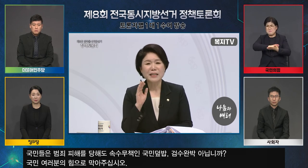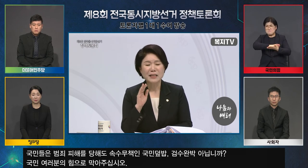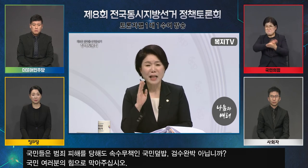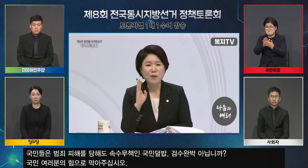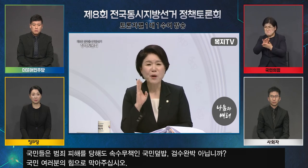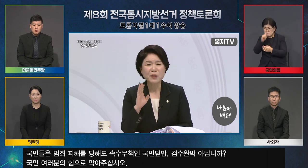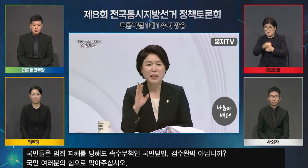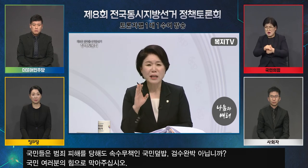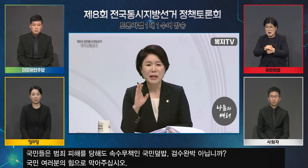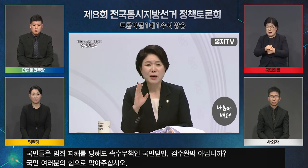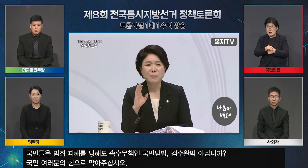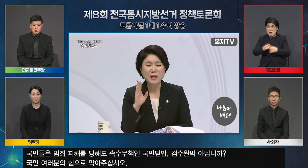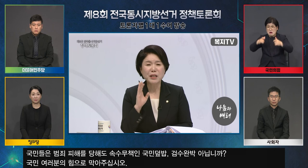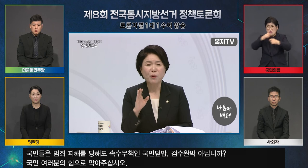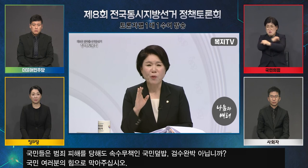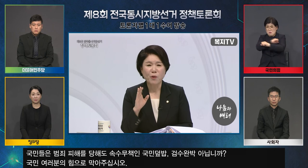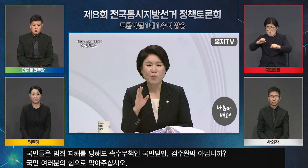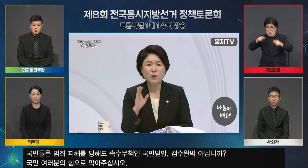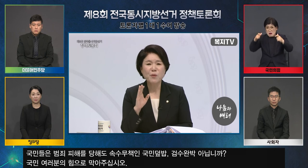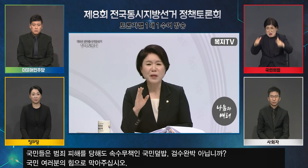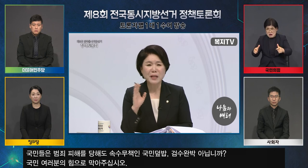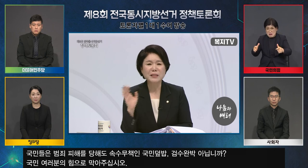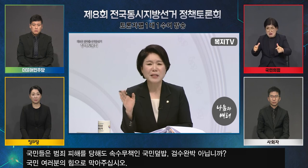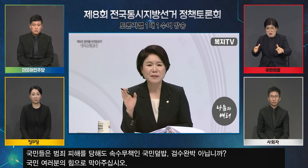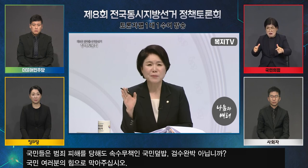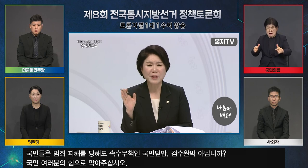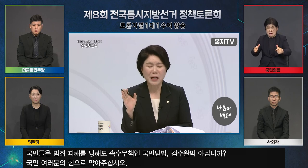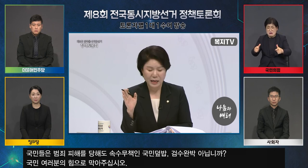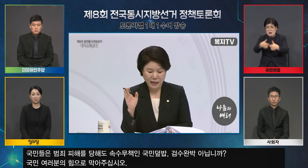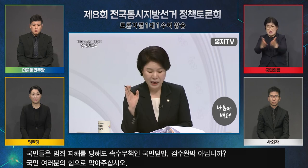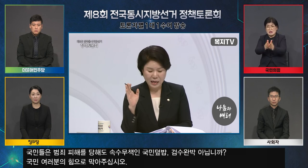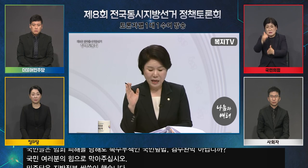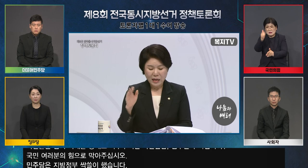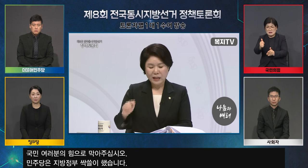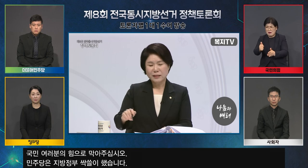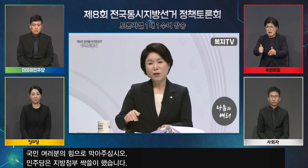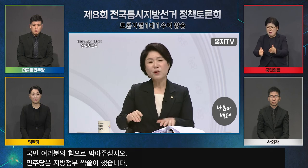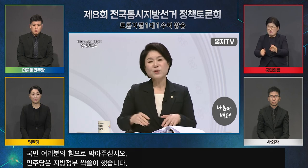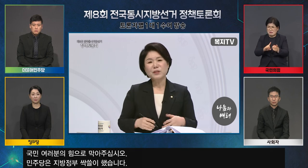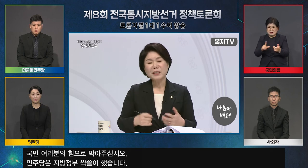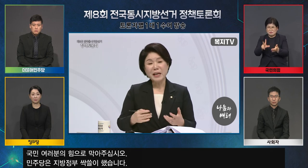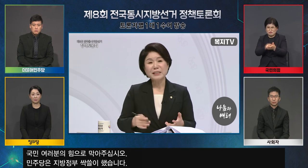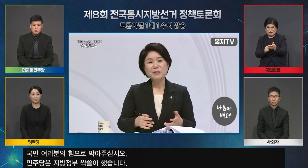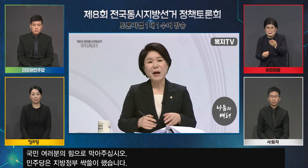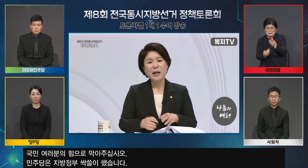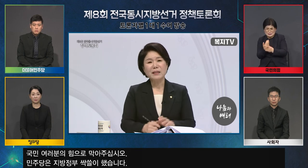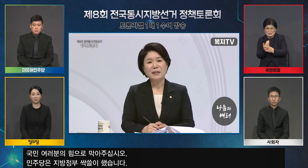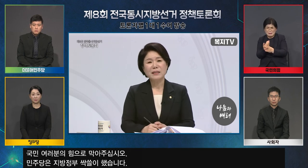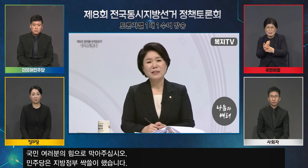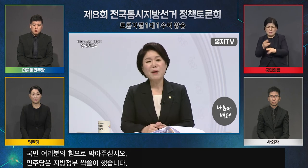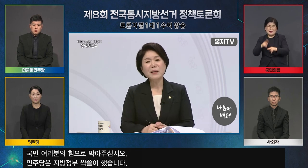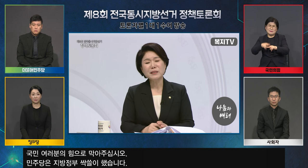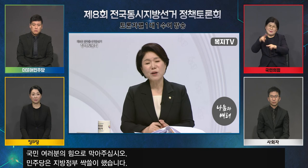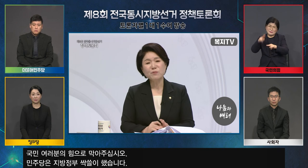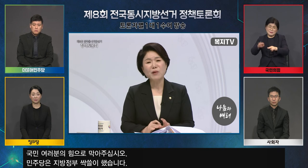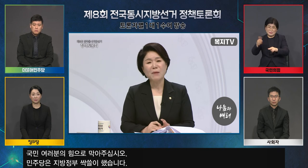광역단체장 4명이 비리로 불명예 퇴진했습니다. 정권교체는 했지만